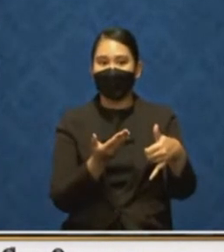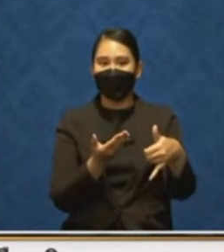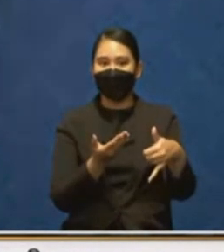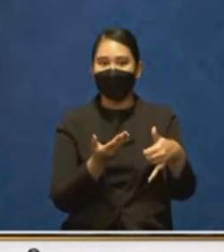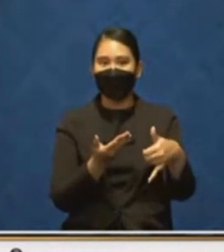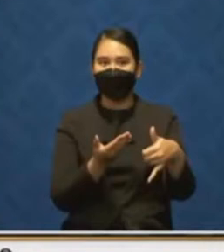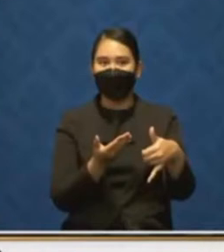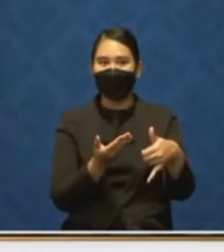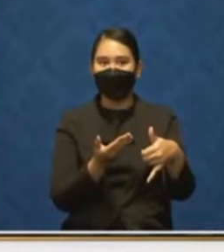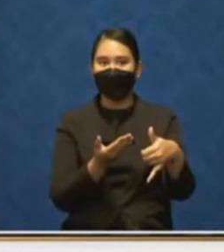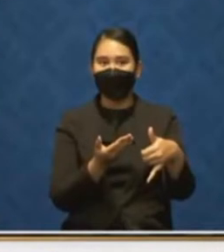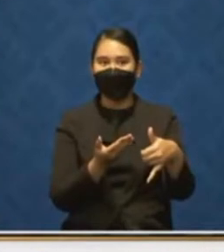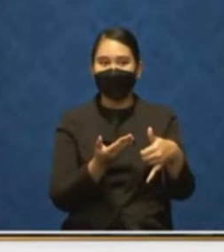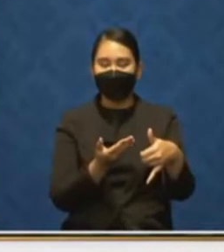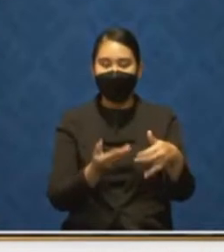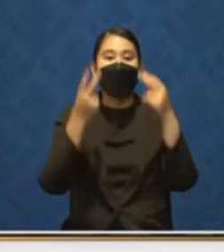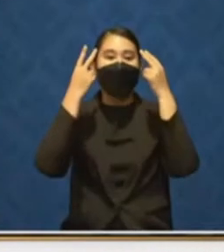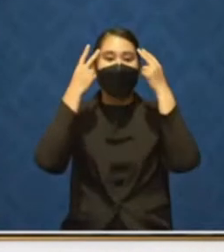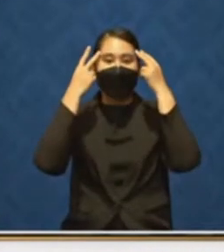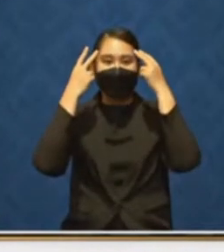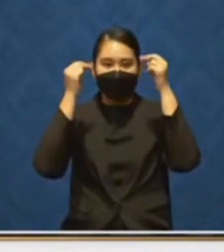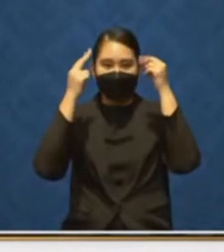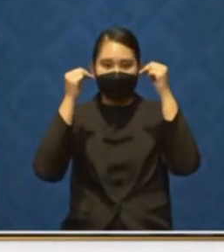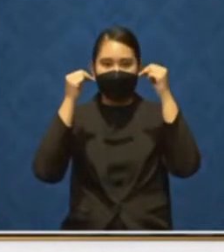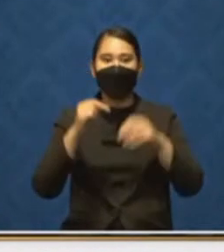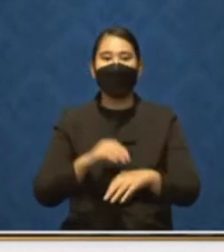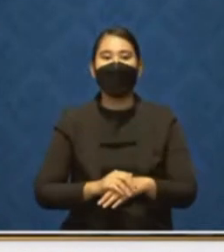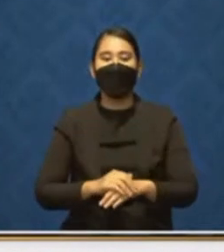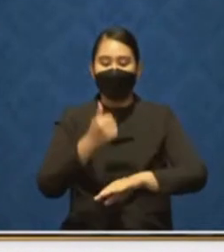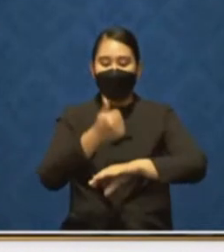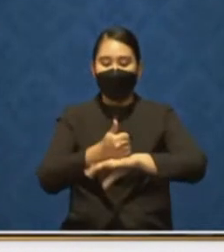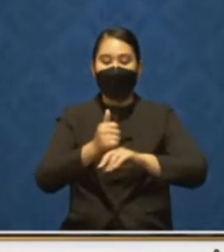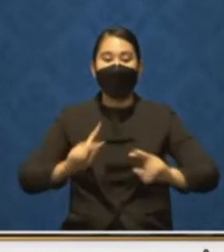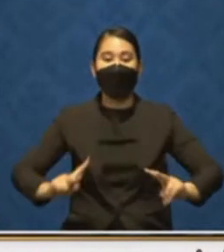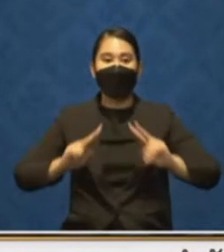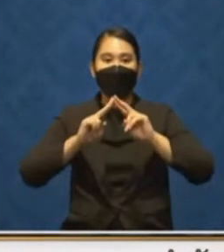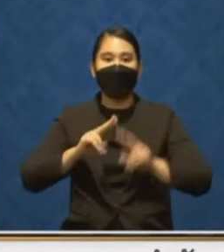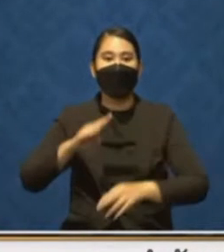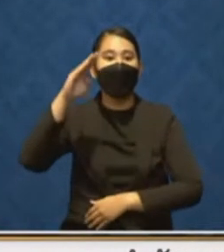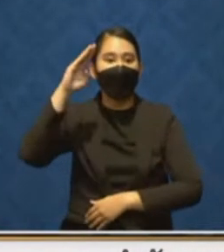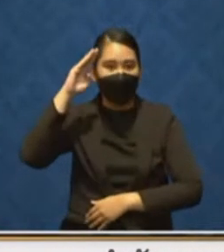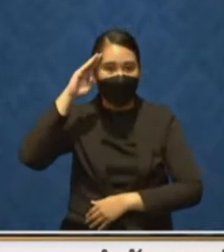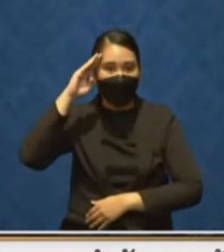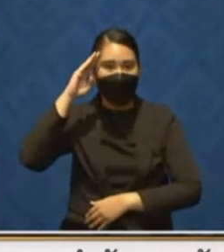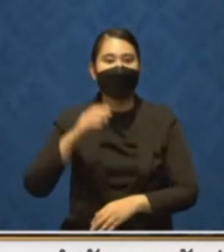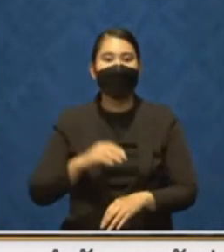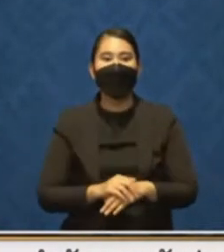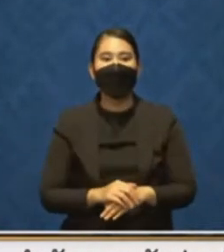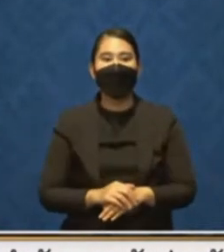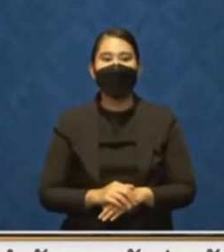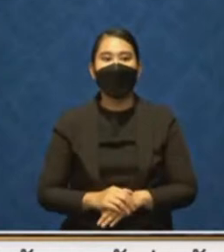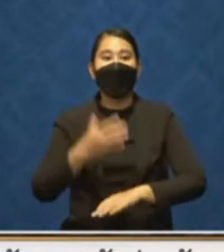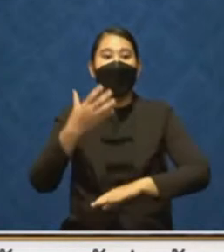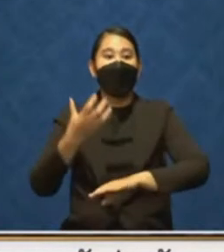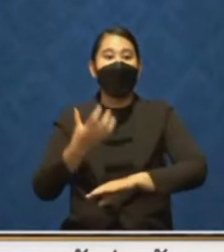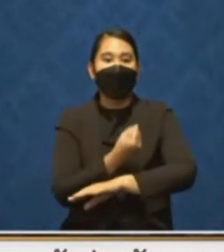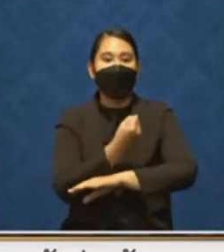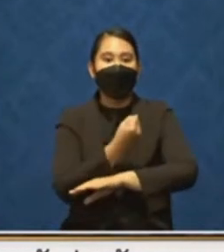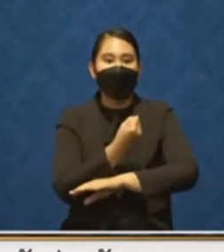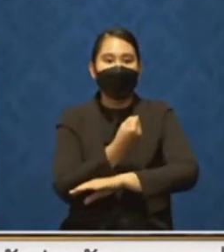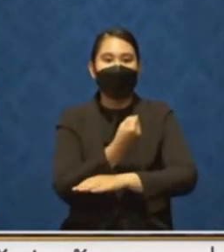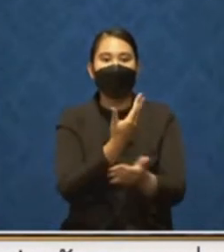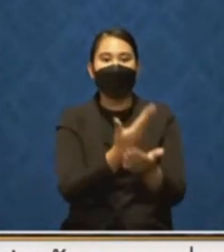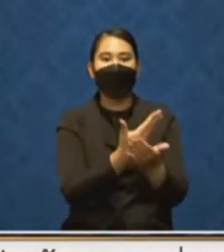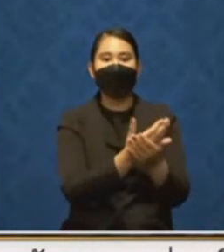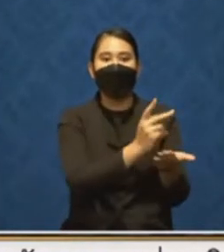ฐานะนายกรัฐมนตรีเเละบัญชีว่าการกระทรวงกลาโหมใช้อำใช้อำนาจหน้าที่กู้